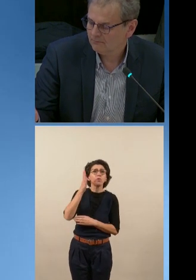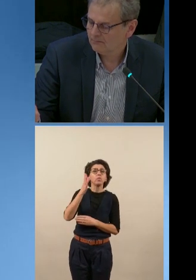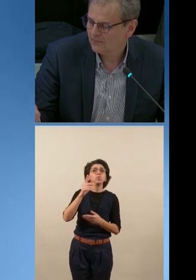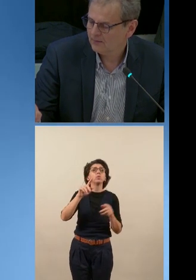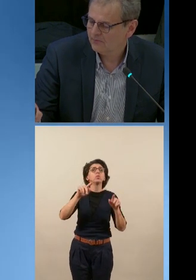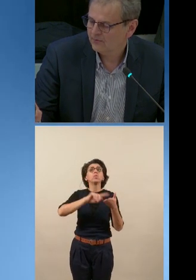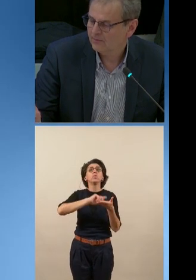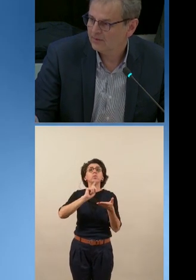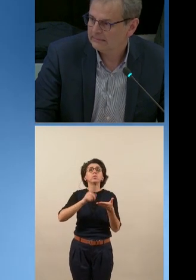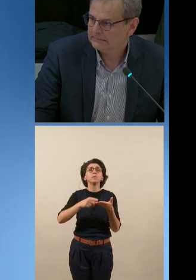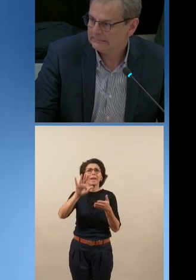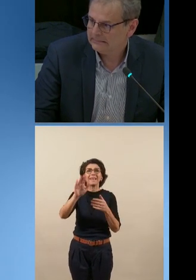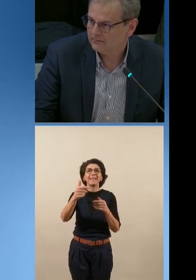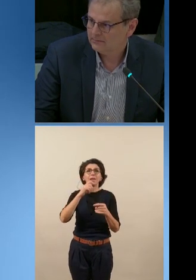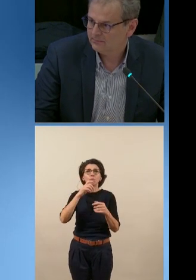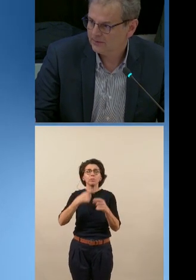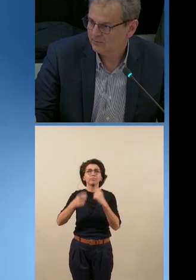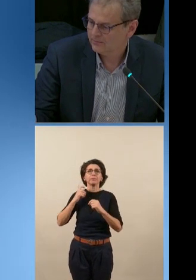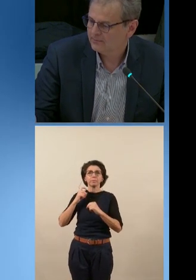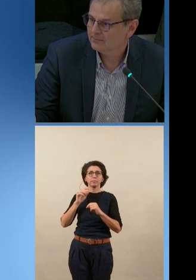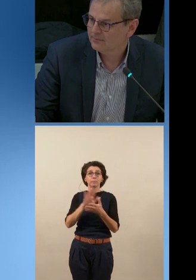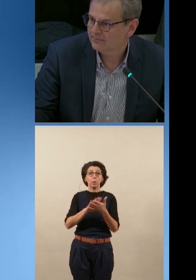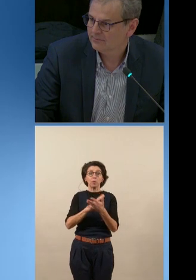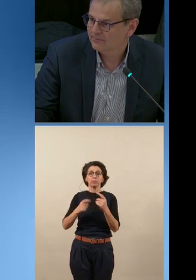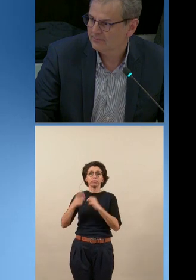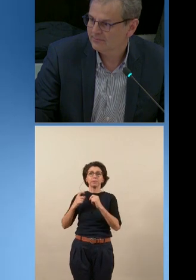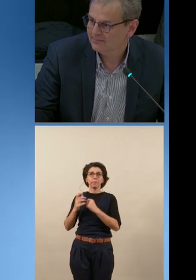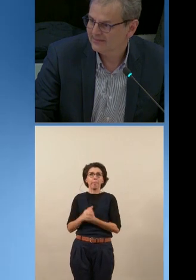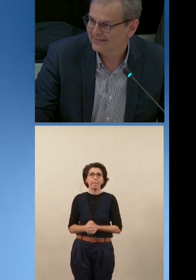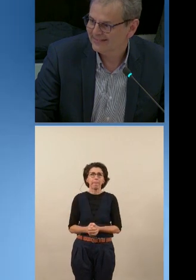budget ça c'est après pardon